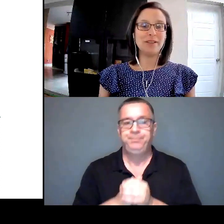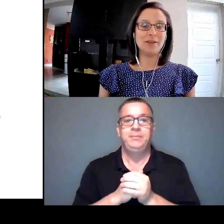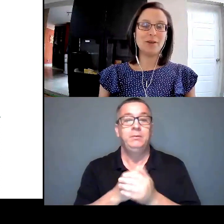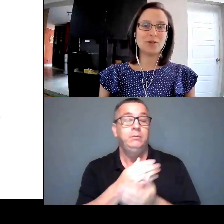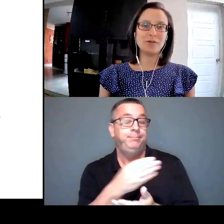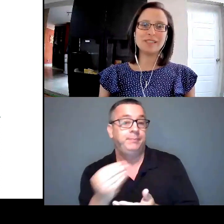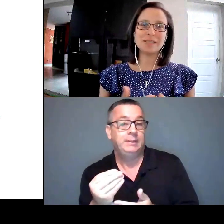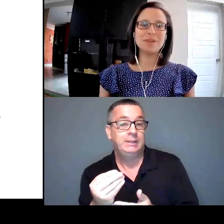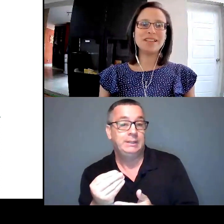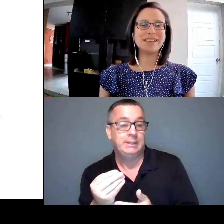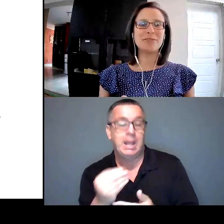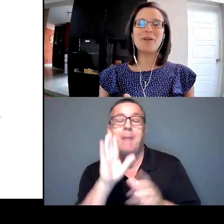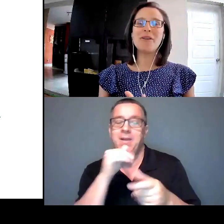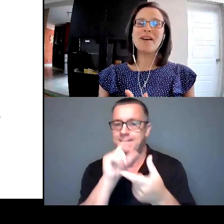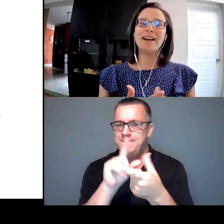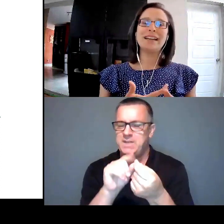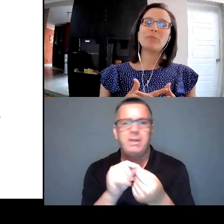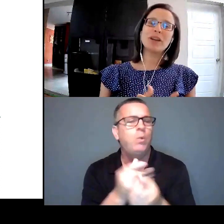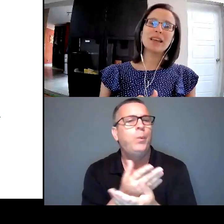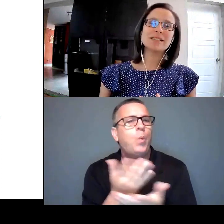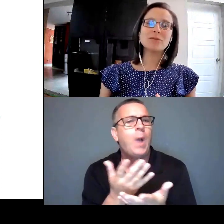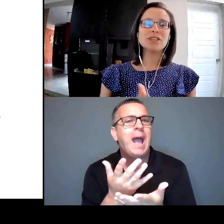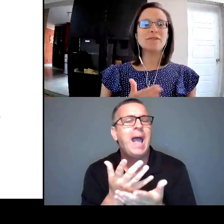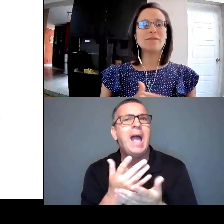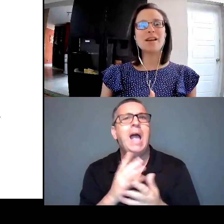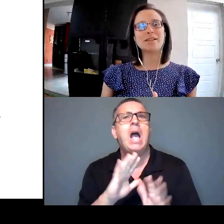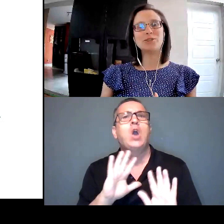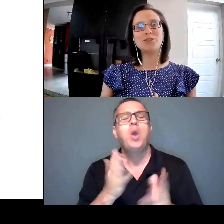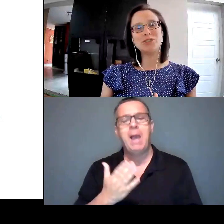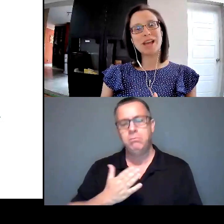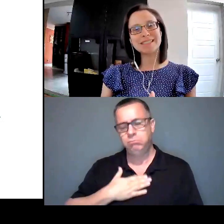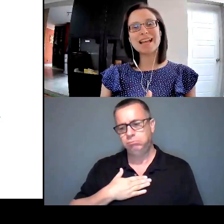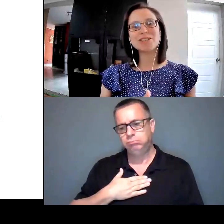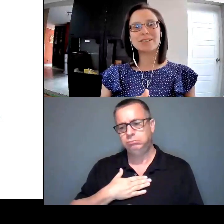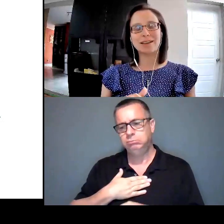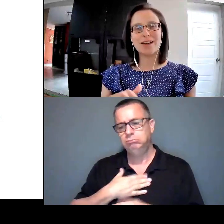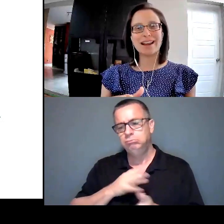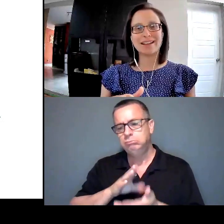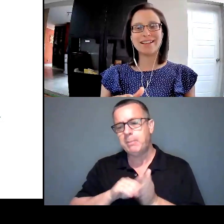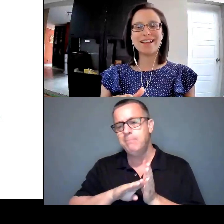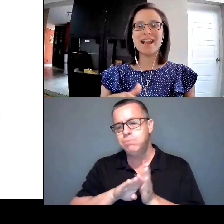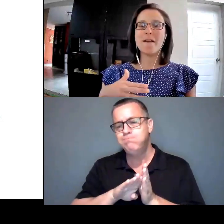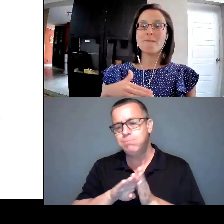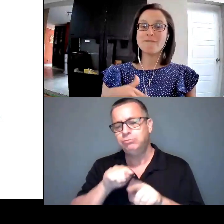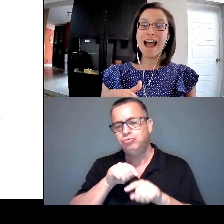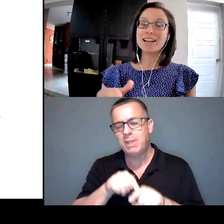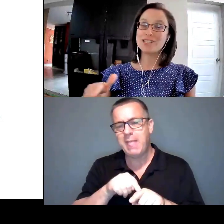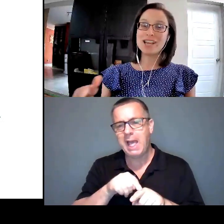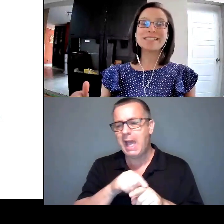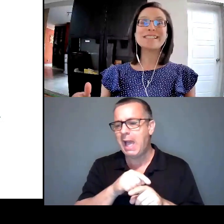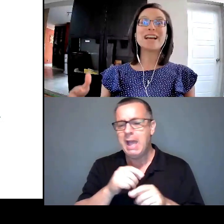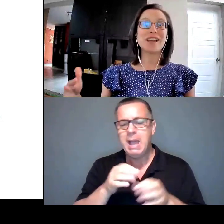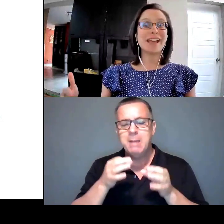puis je vais vous expliquer, dans le fond, la progression que j'ai faite du jardinage intérieur à l'année vers